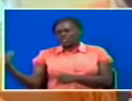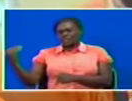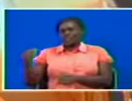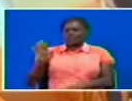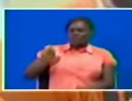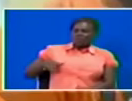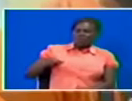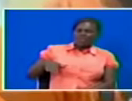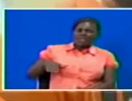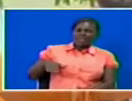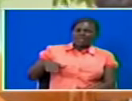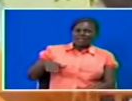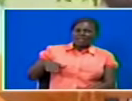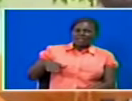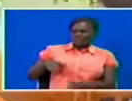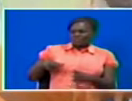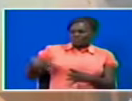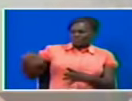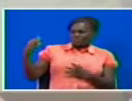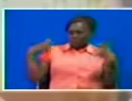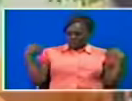watoto hata kina mama wanako na mahali ya kufanya mazoezi.